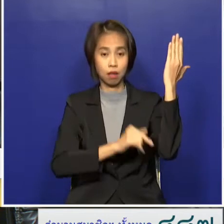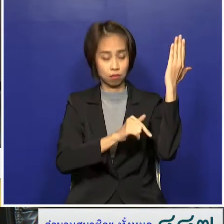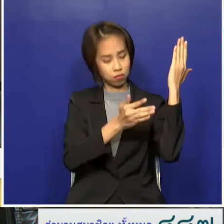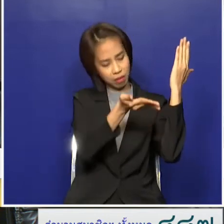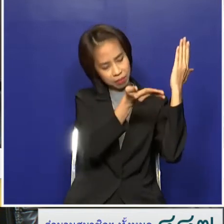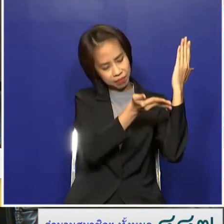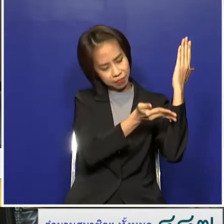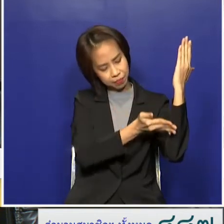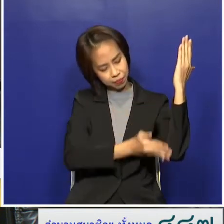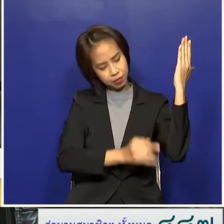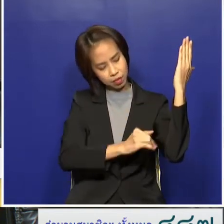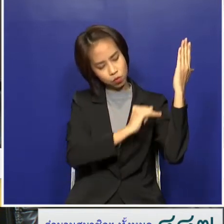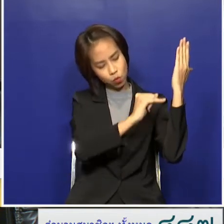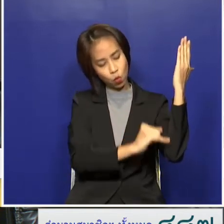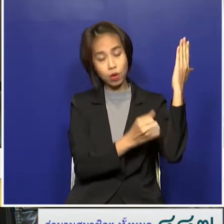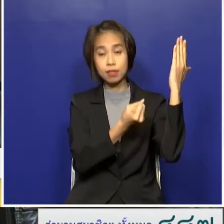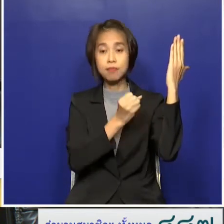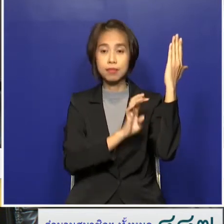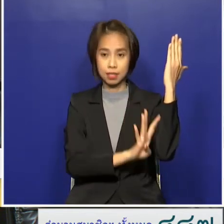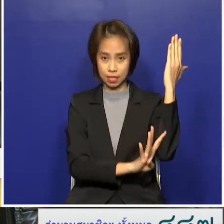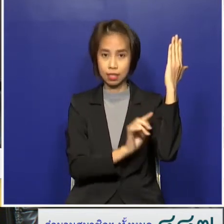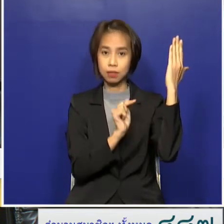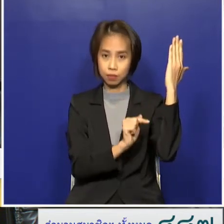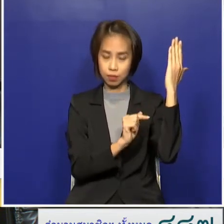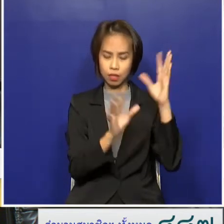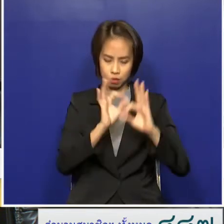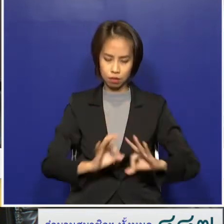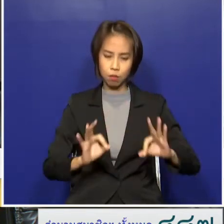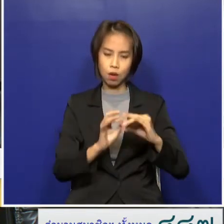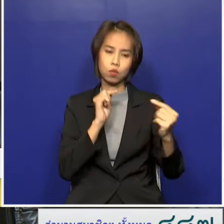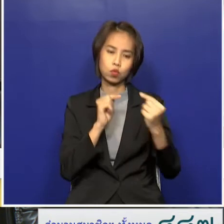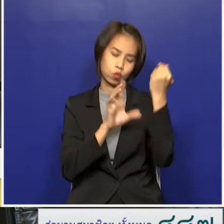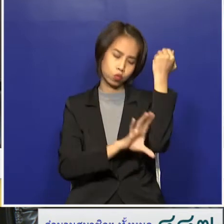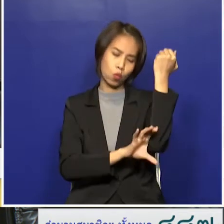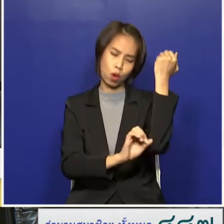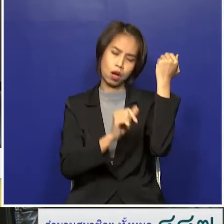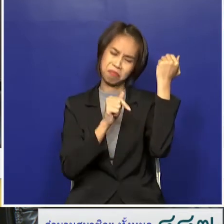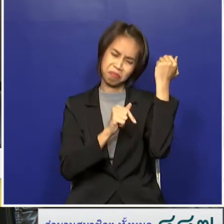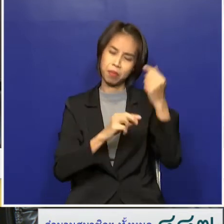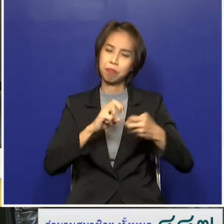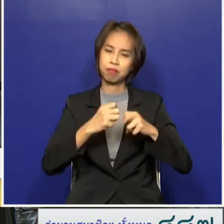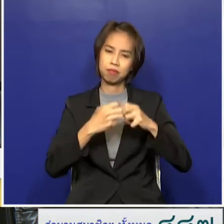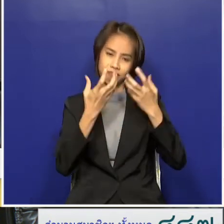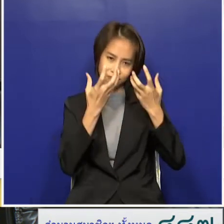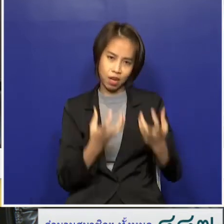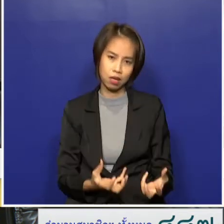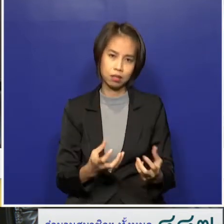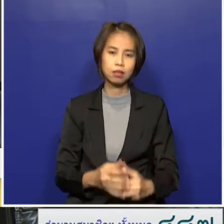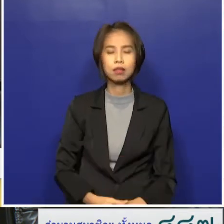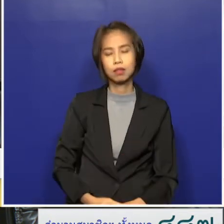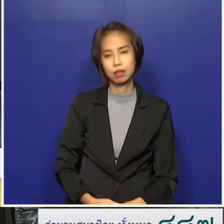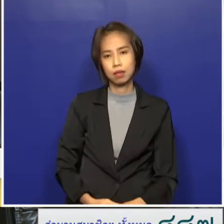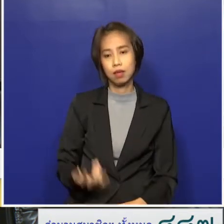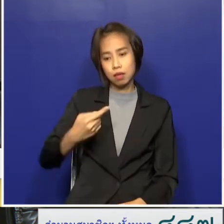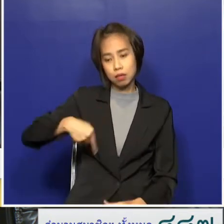ง14จังหวัดชายแดนภาคใต้โดยเฉพาะจังหวัดสงขลาได้รับความเดือดร้อนมากครับชาวบ้านประมงบ้านปาก